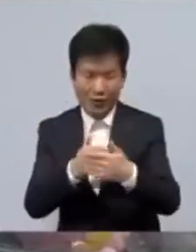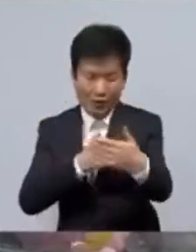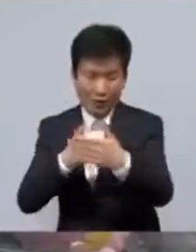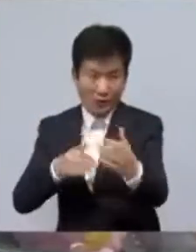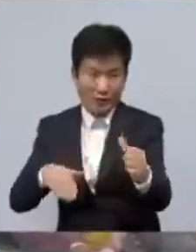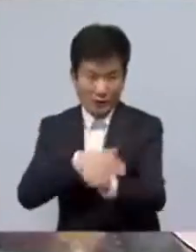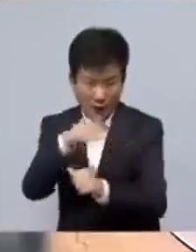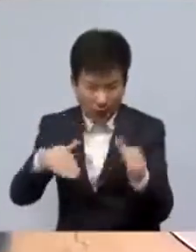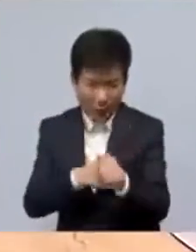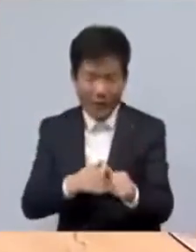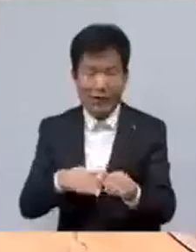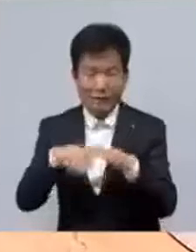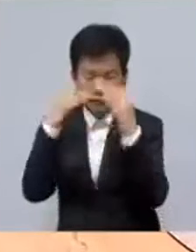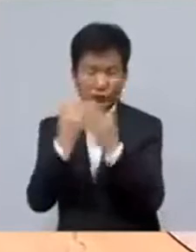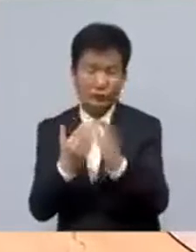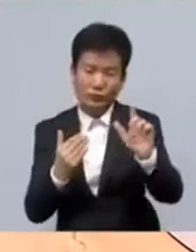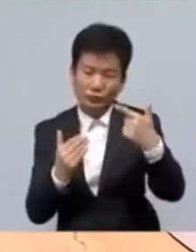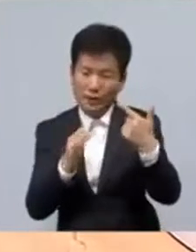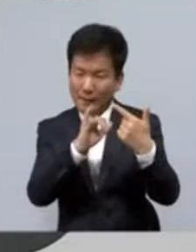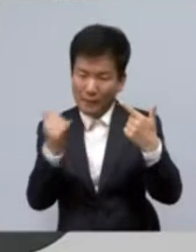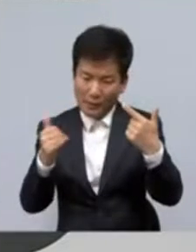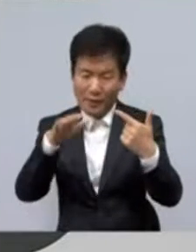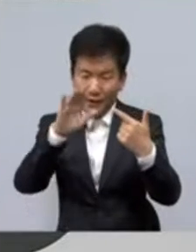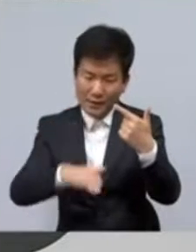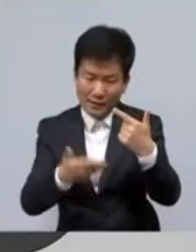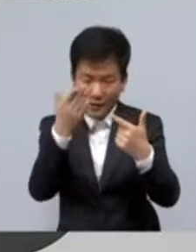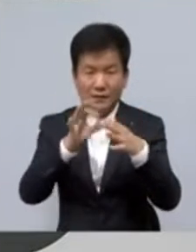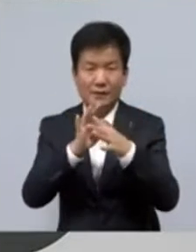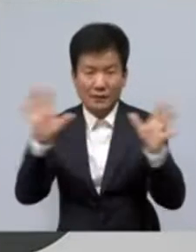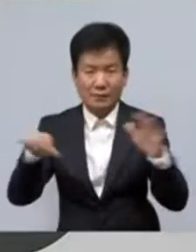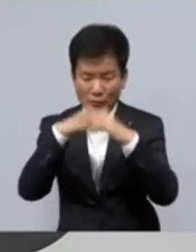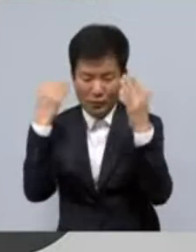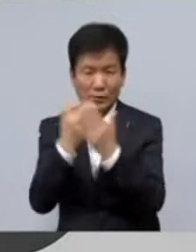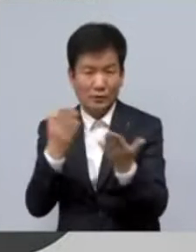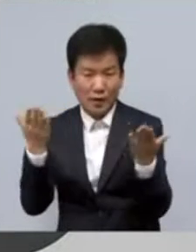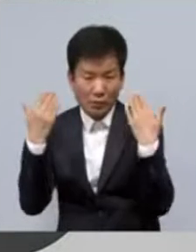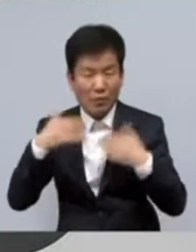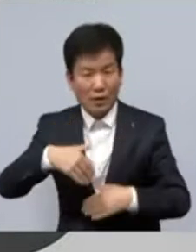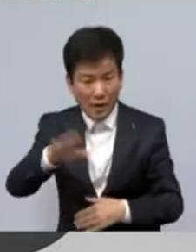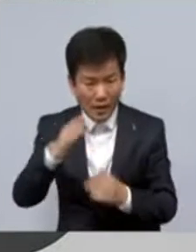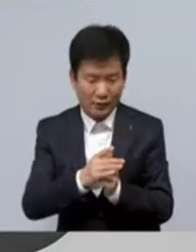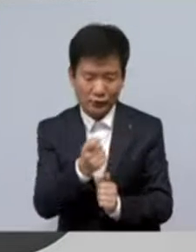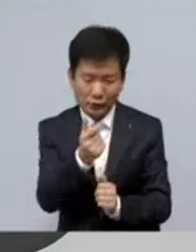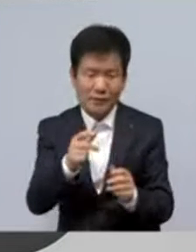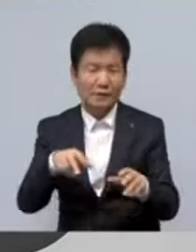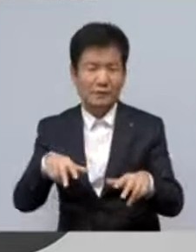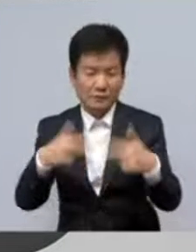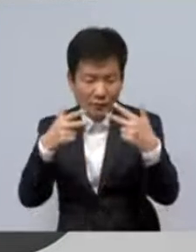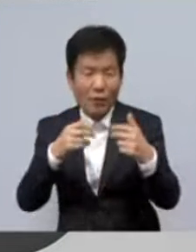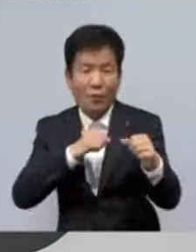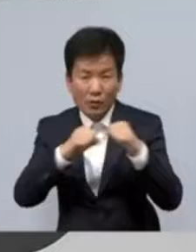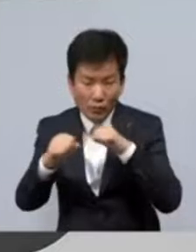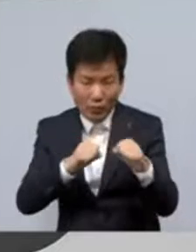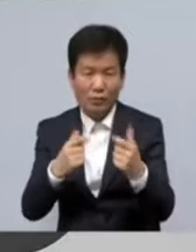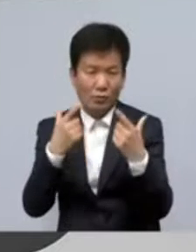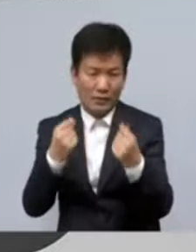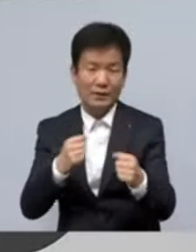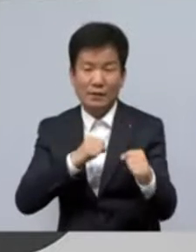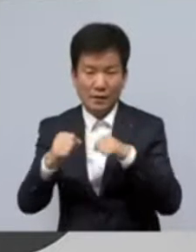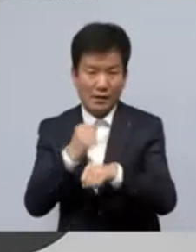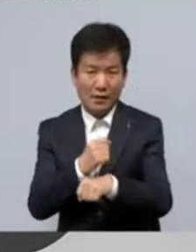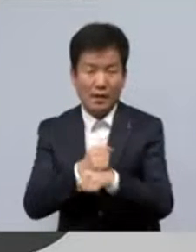상황이나 전교생 600명 한파 규모에 관계없이 전면 등교하고 소규모 델 명 교육 활동도 재개합니다